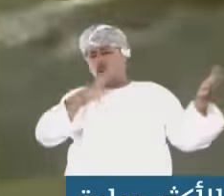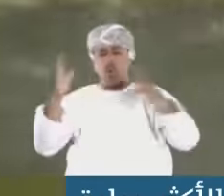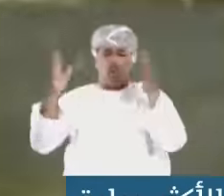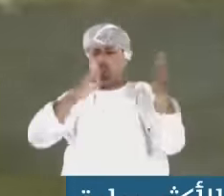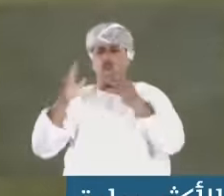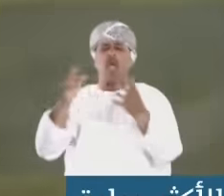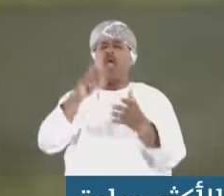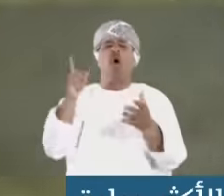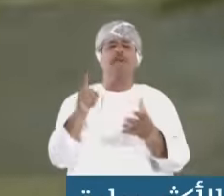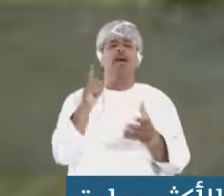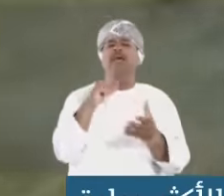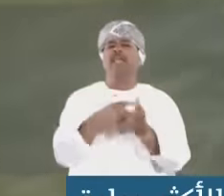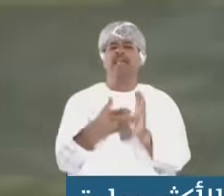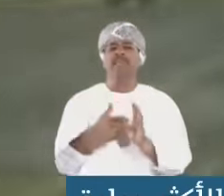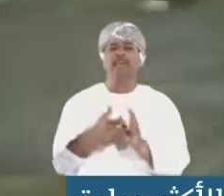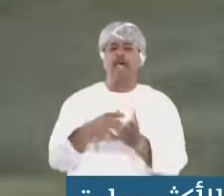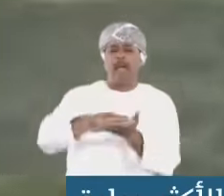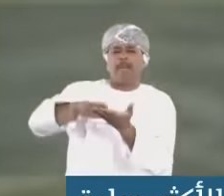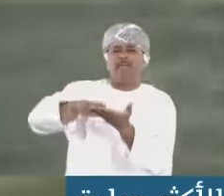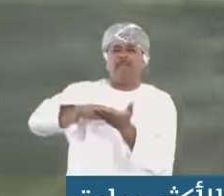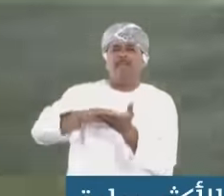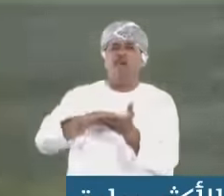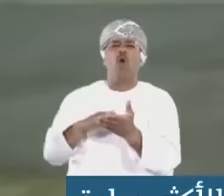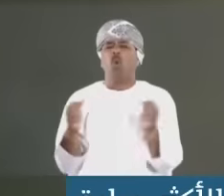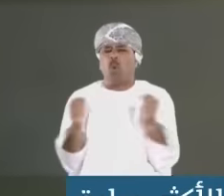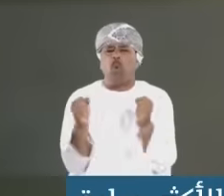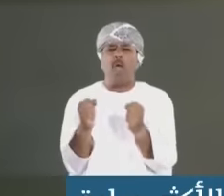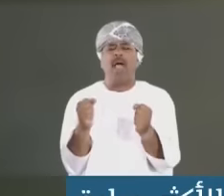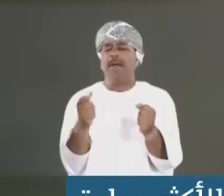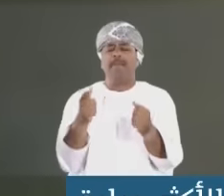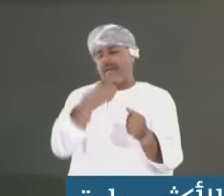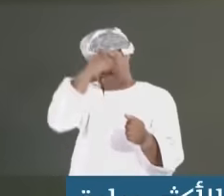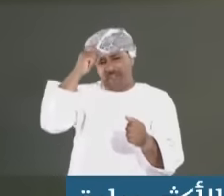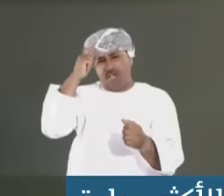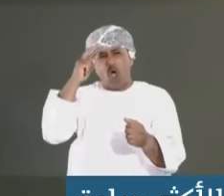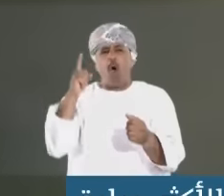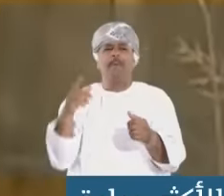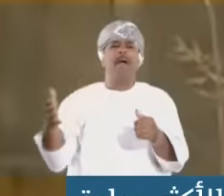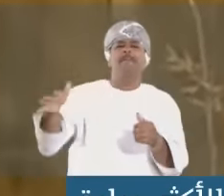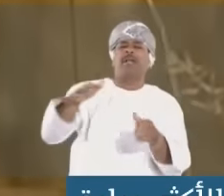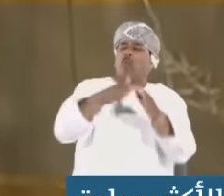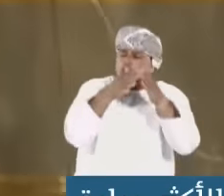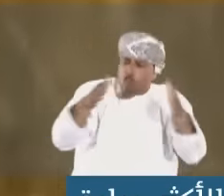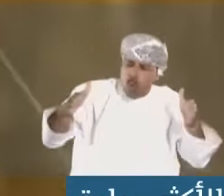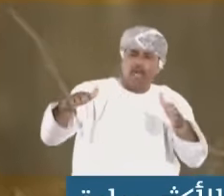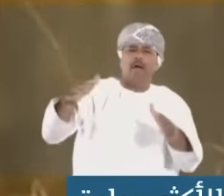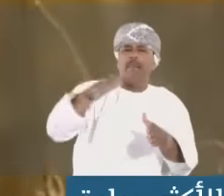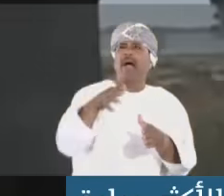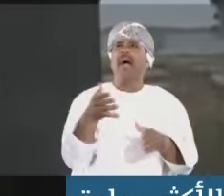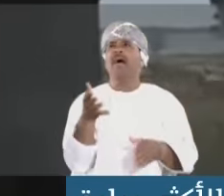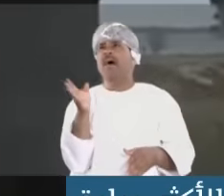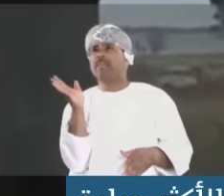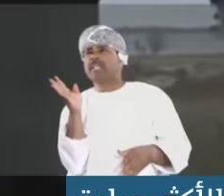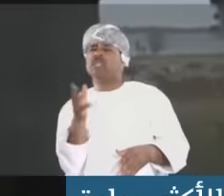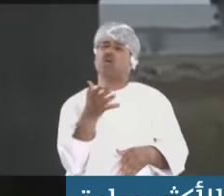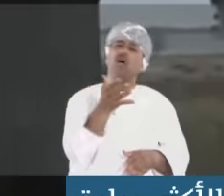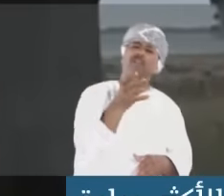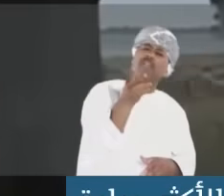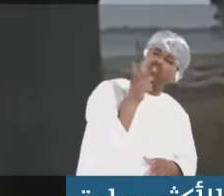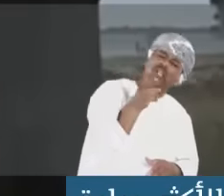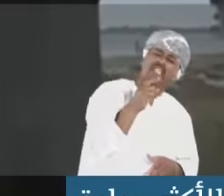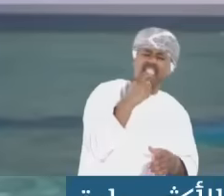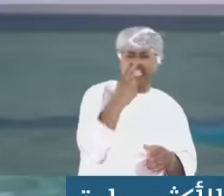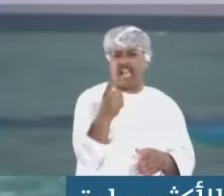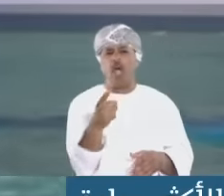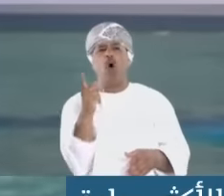مناخية تتسم بدفء سطح المياه في المحيط الهادي، وتحدث كل ما يتراوح بين 4 و12 عاما، ما قد